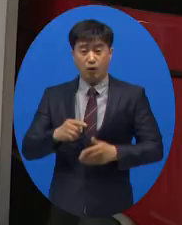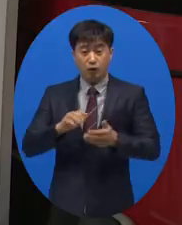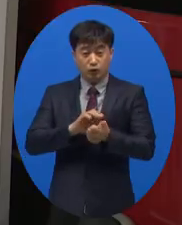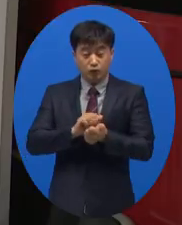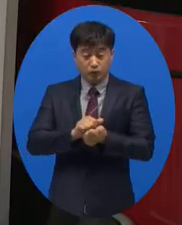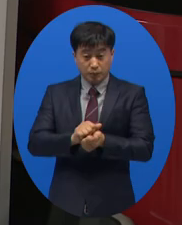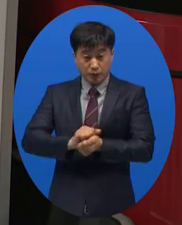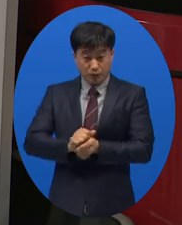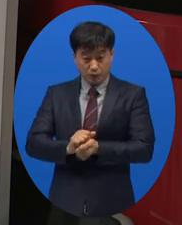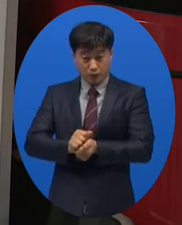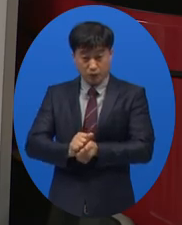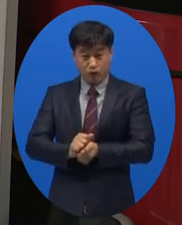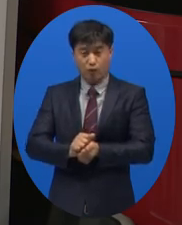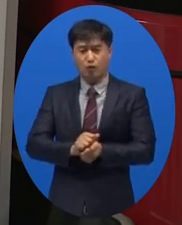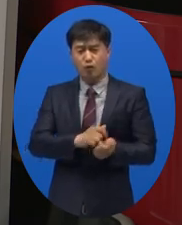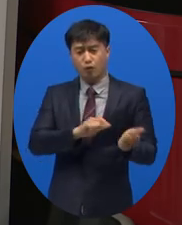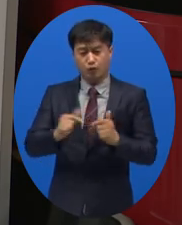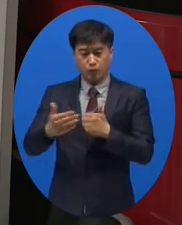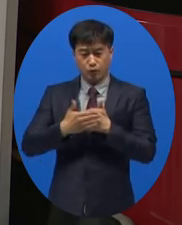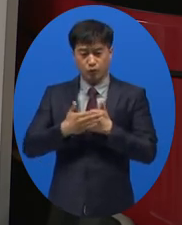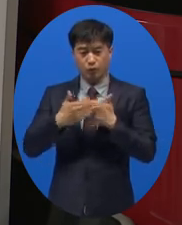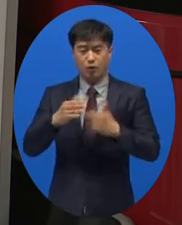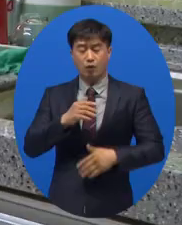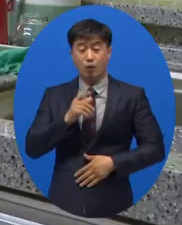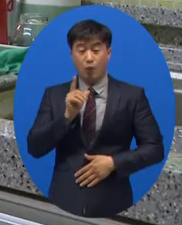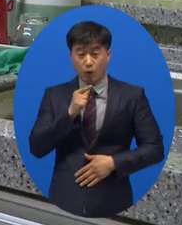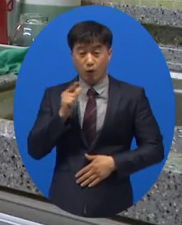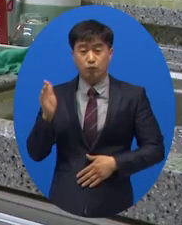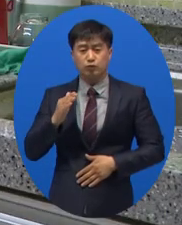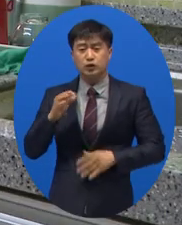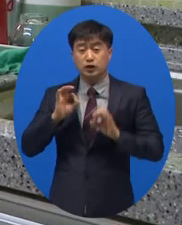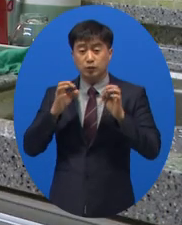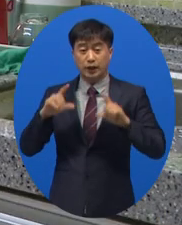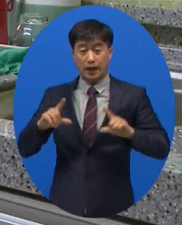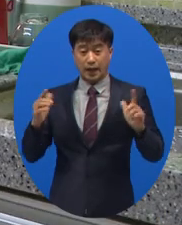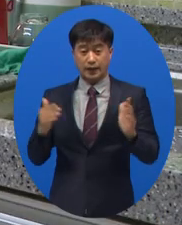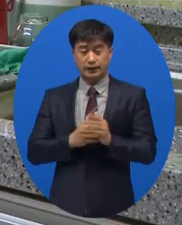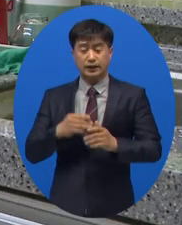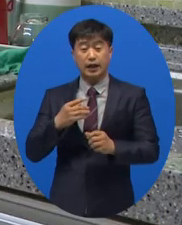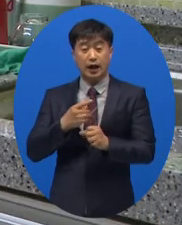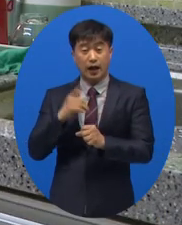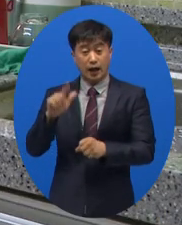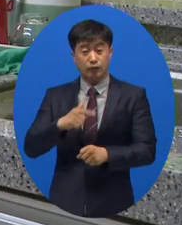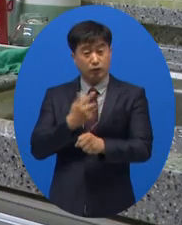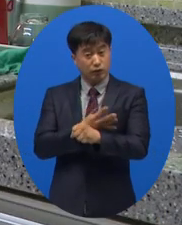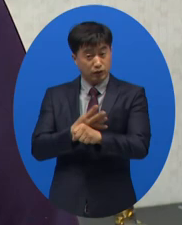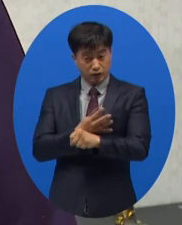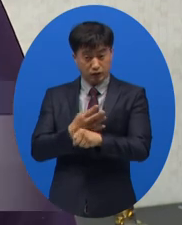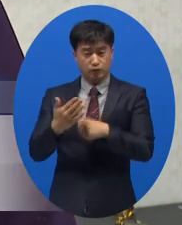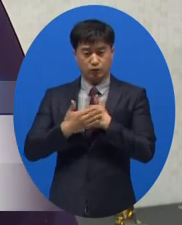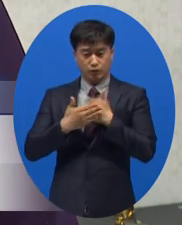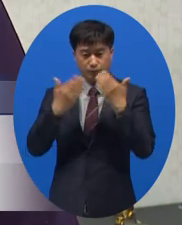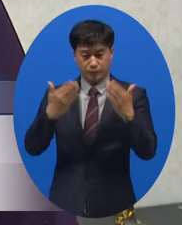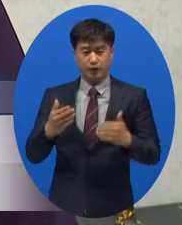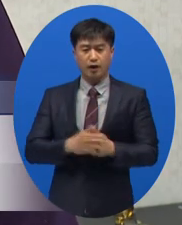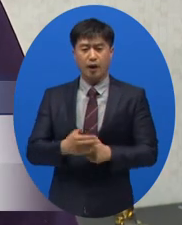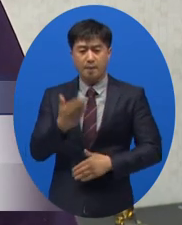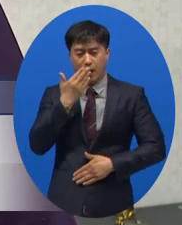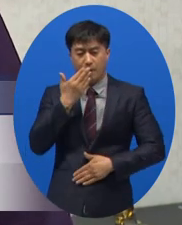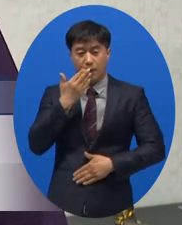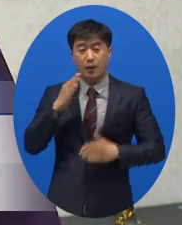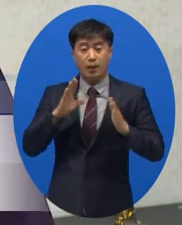되드립니다. 월요일부터 금요일까지 하루에 4시간씩 서비스를 이용하고 있습니다. 밥 먹을